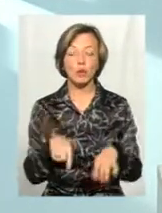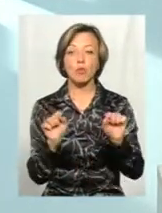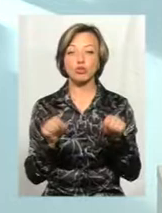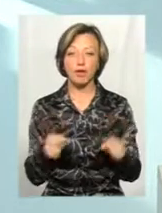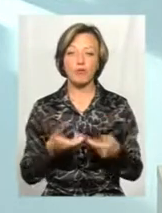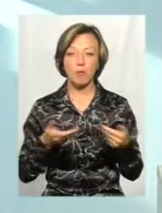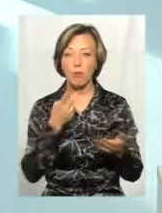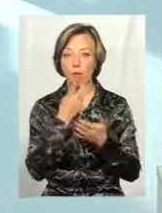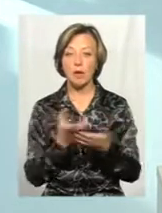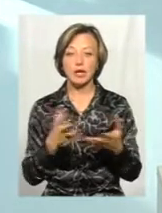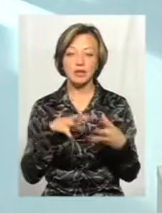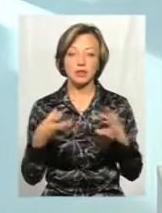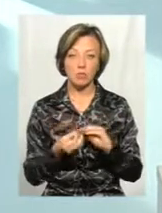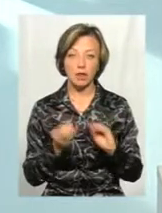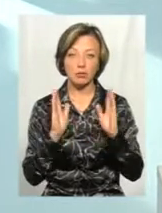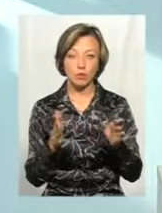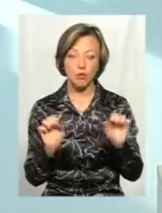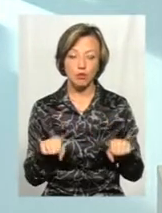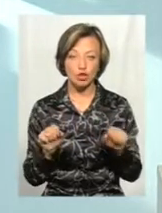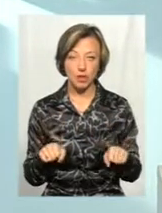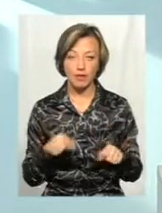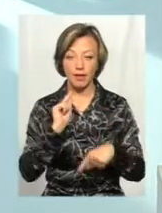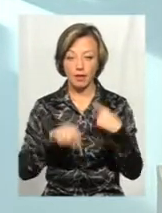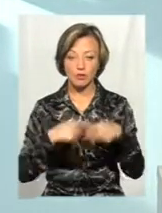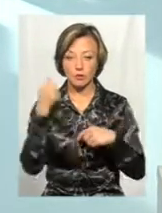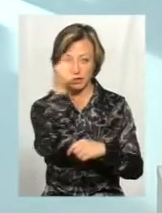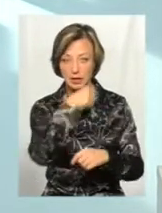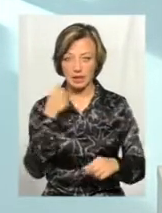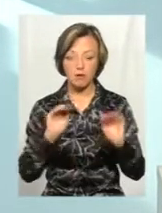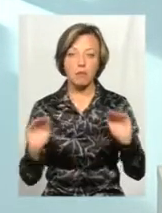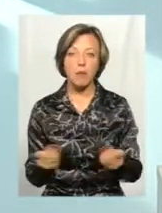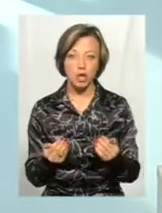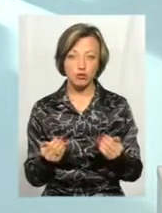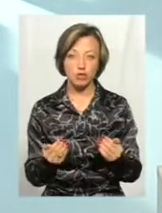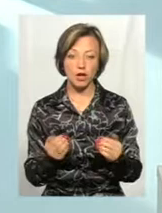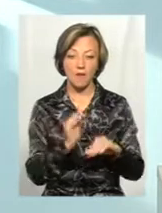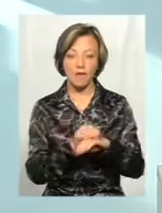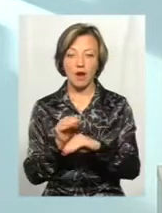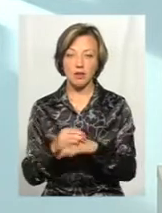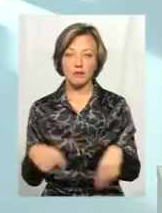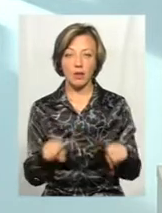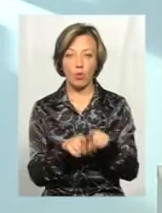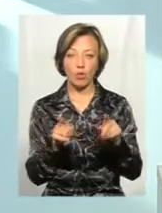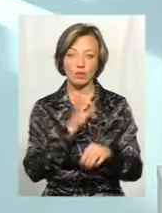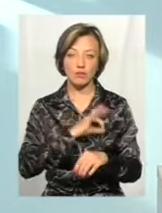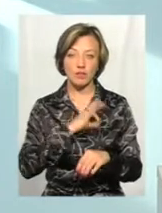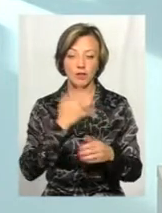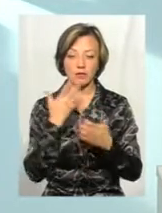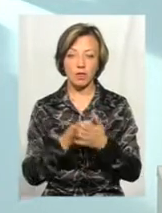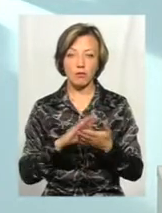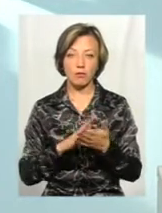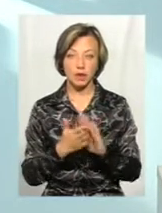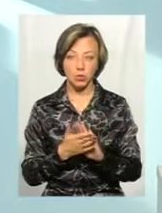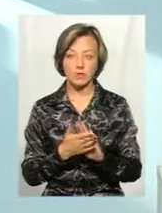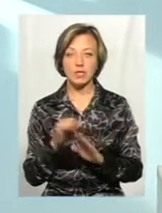ми побачимо якісь результати, тоді буде, можливо, на наступний рік менше фактів такого зловживання своїм владним